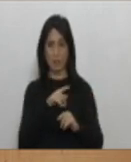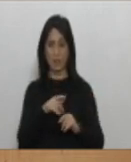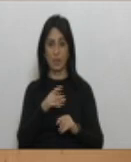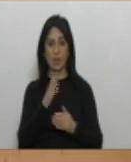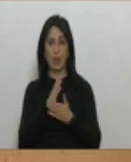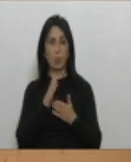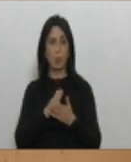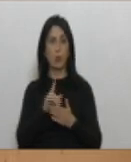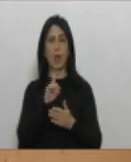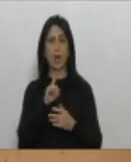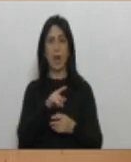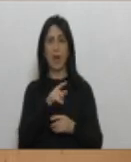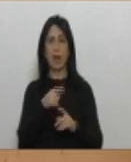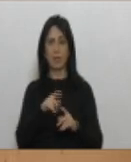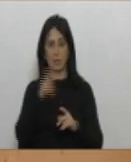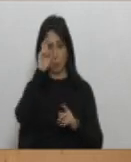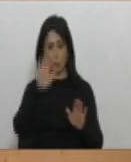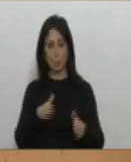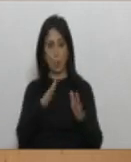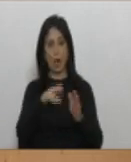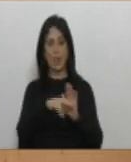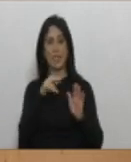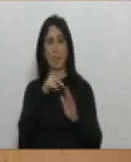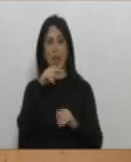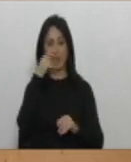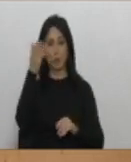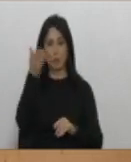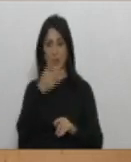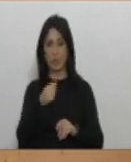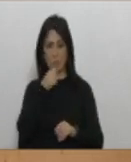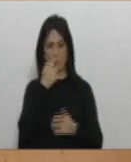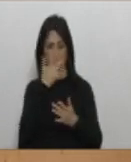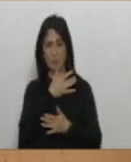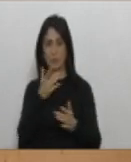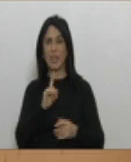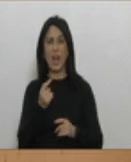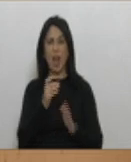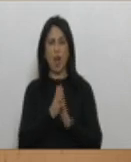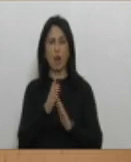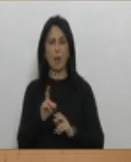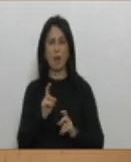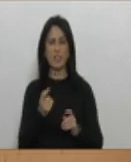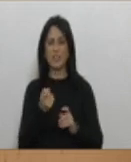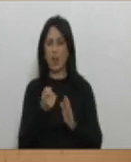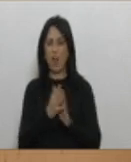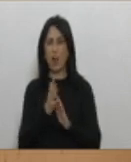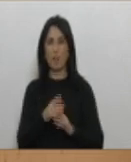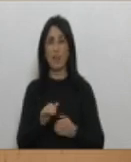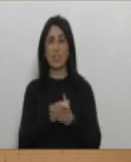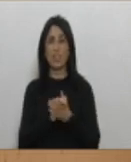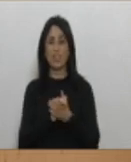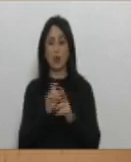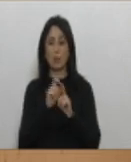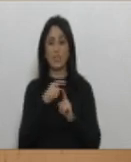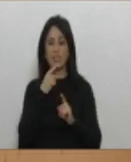რუსები და ეს ფაქტები ეხლაც არის იმაში მედიაში. რა ხორბალი, რის ხორბალი, ერთი სოლიდარობის სიტყვა არ